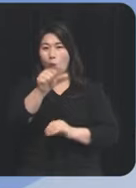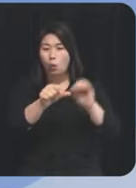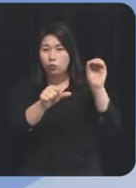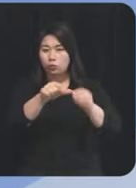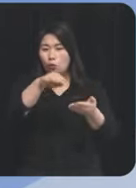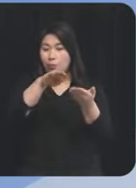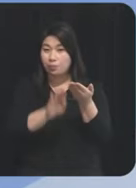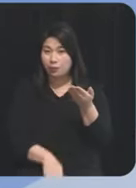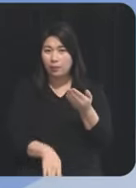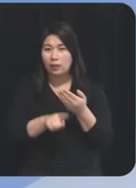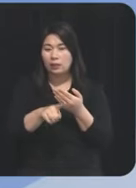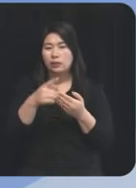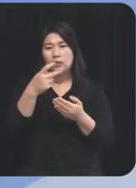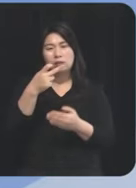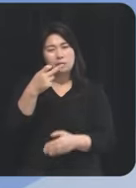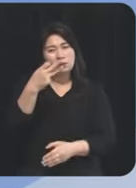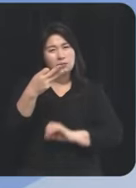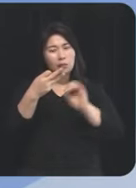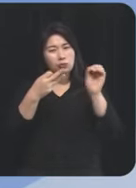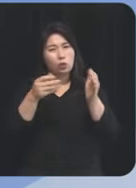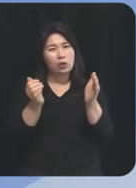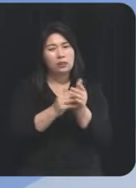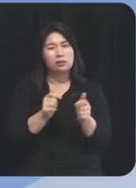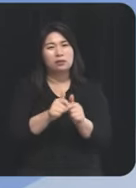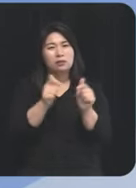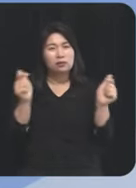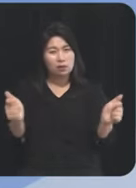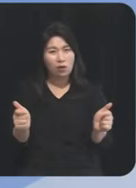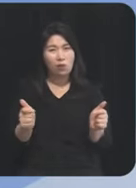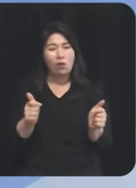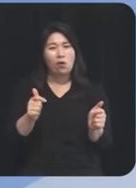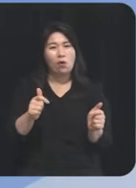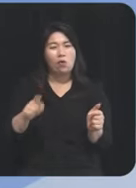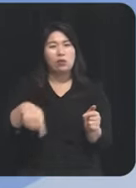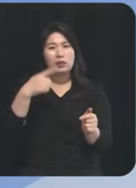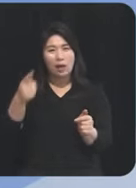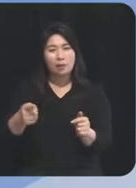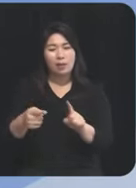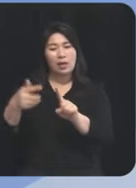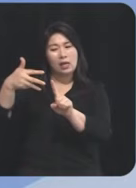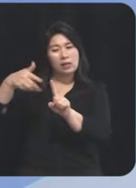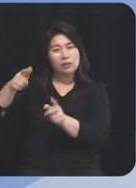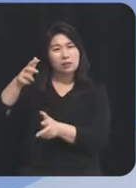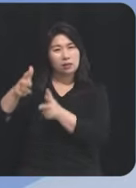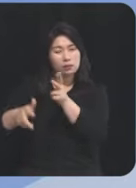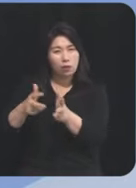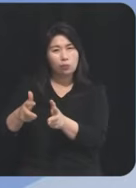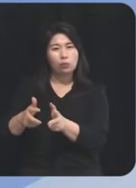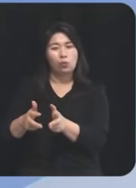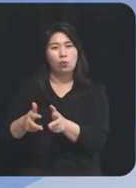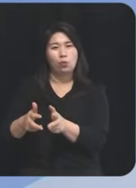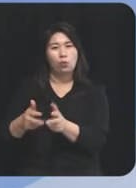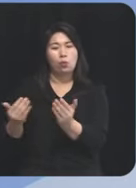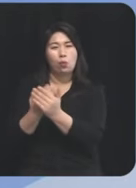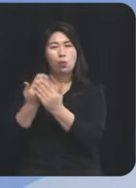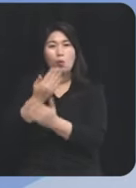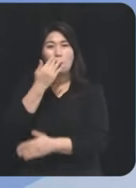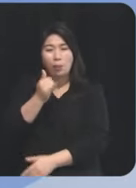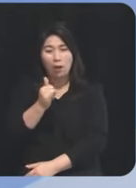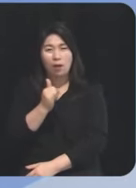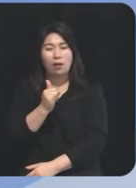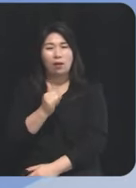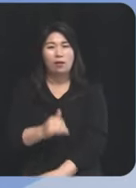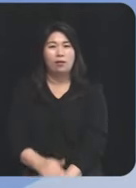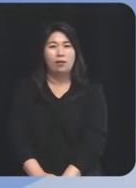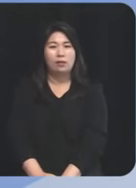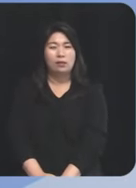제조업을 한 12-13%까지 확대시켜야 된다. 그래야만 1차 산업도 고도화되고 3차 산업도 고도화된다고 볼 수가